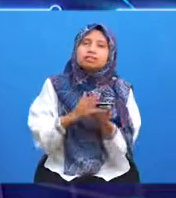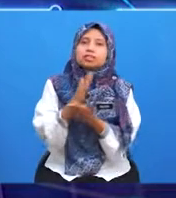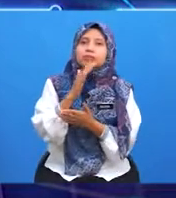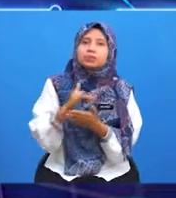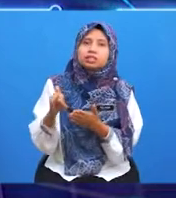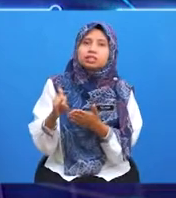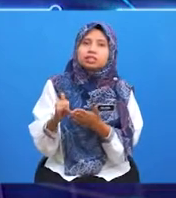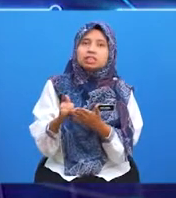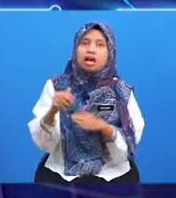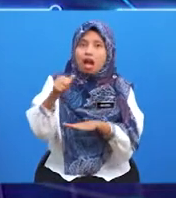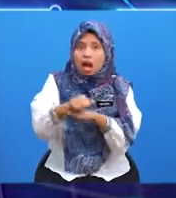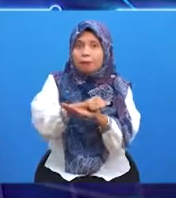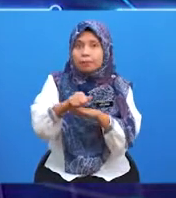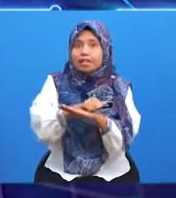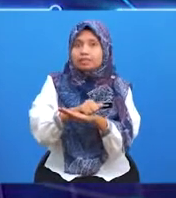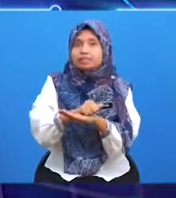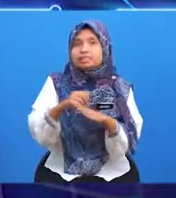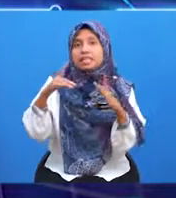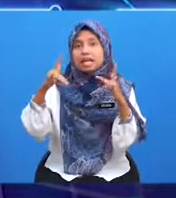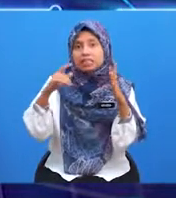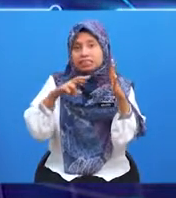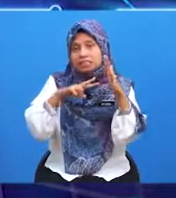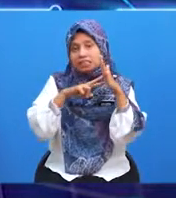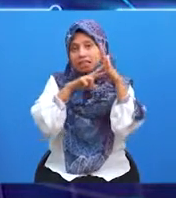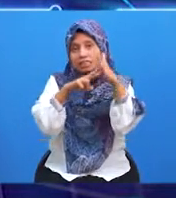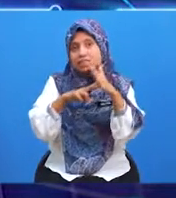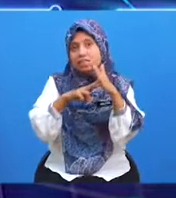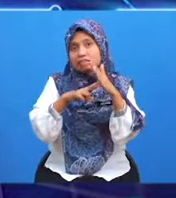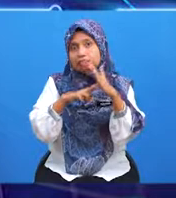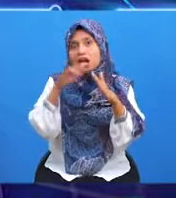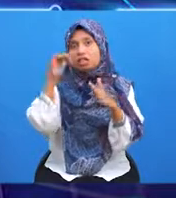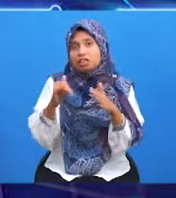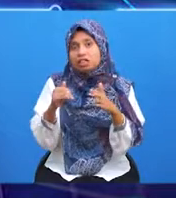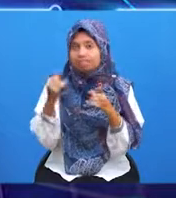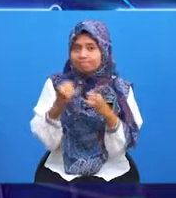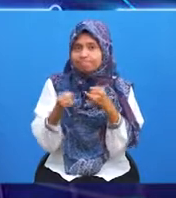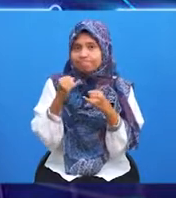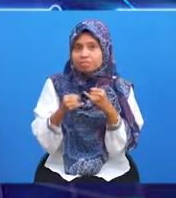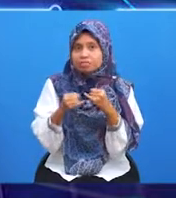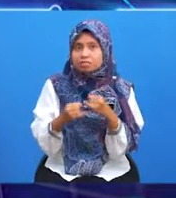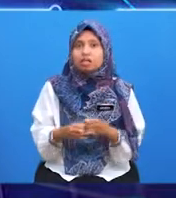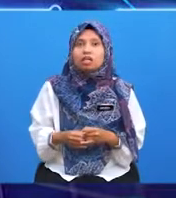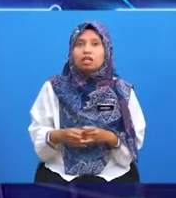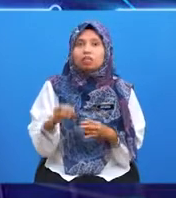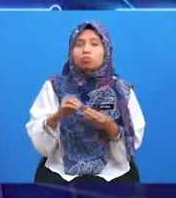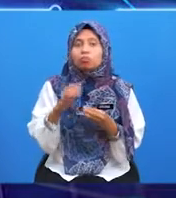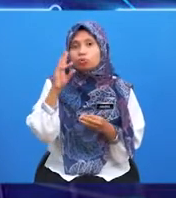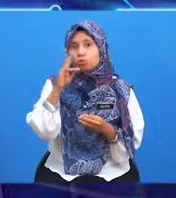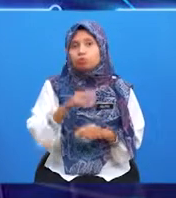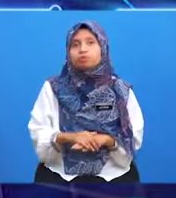Seterusnya, aplikasi satelit dalam penghantaran maklumat yang terakhir, iaitu yang